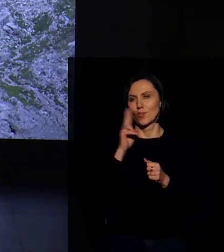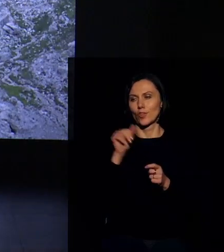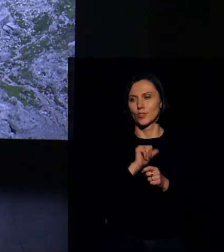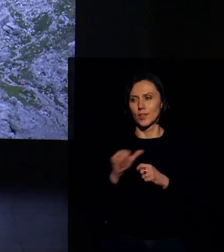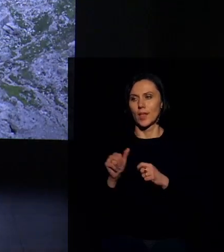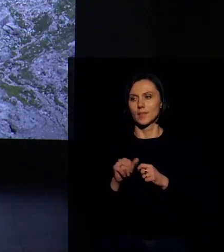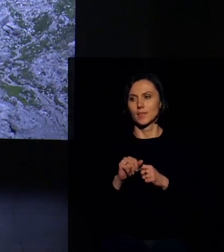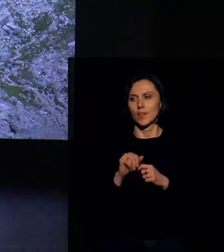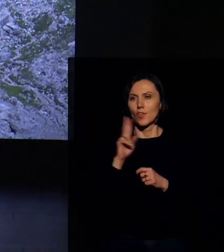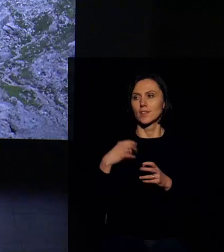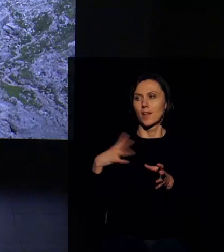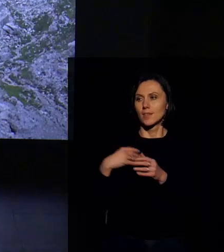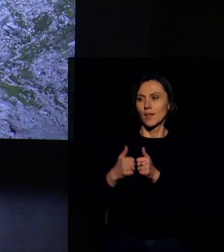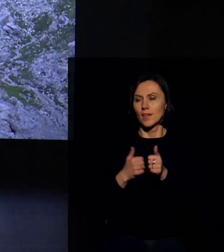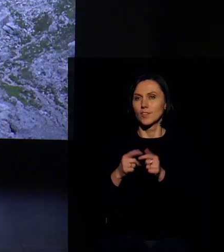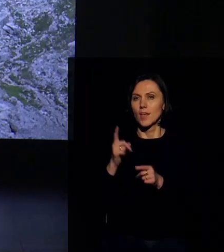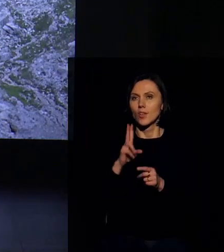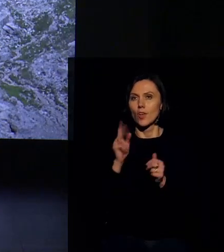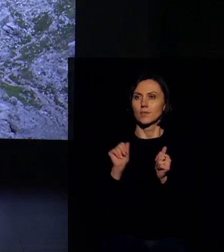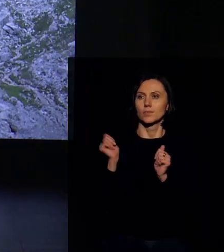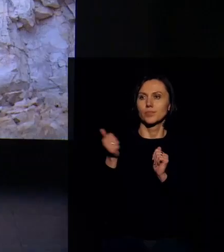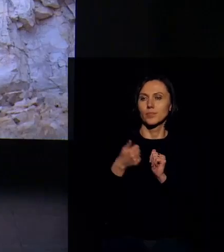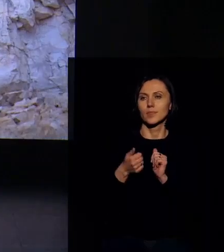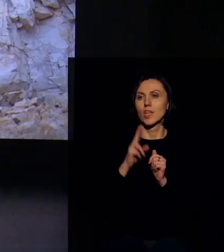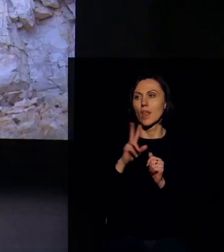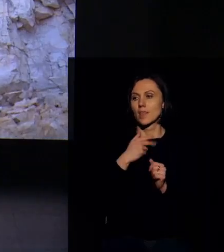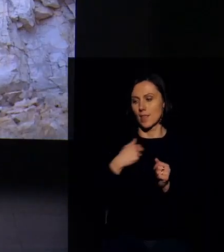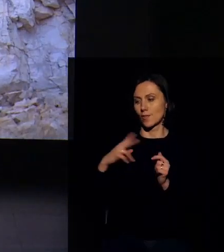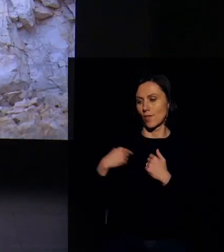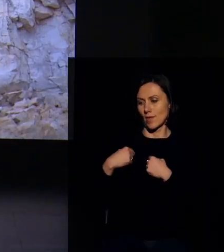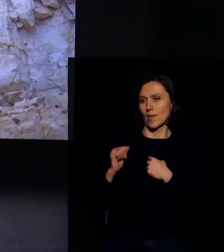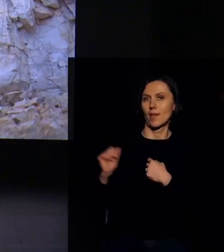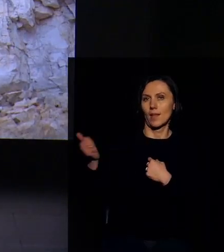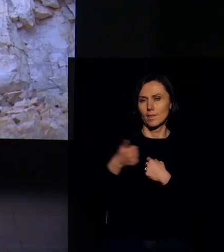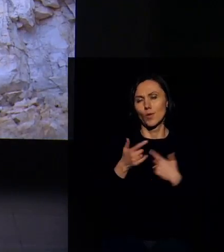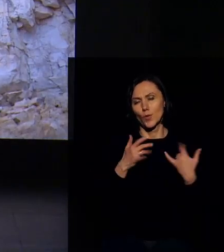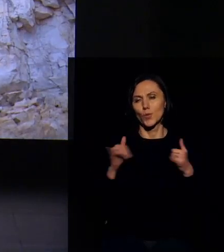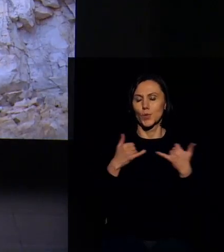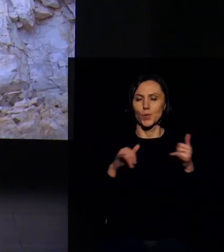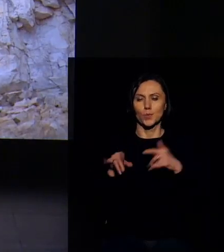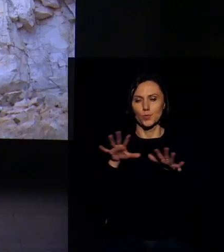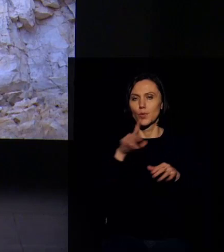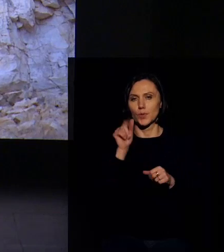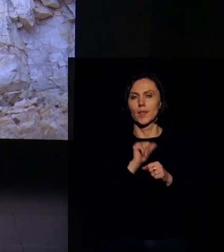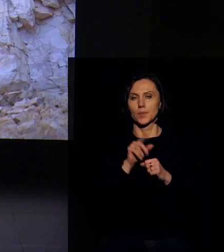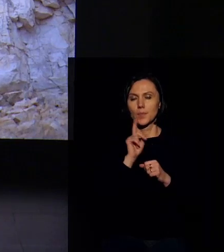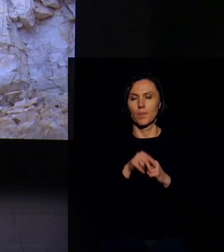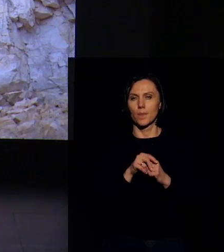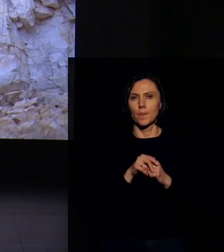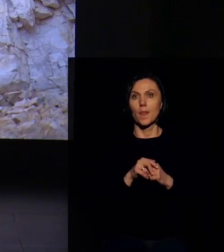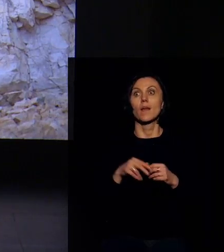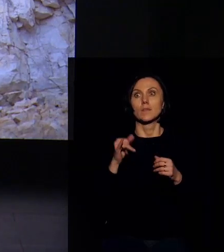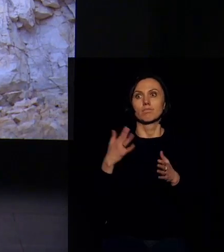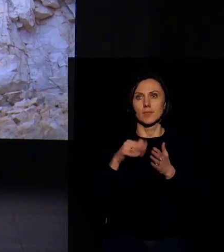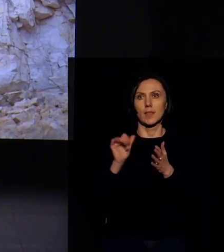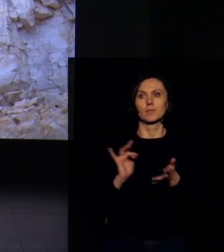ktoś depcze po piętach, czasami udaje się jakąś grupę wyprzedzić, czasami nas ktoś wyprzedza. I dochodzimy do miejsca takiego decyzyjnego,